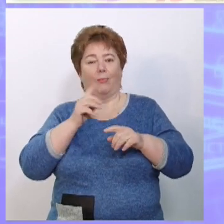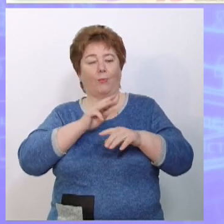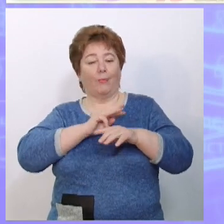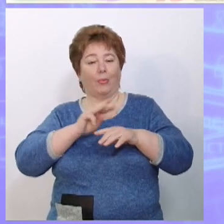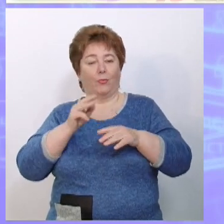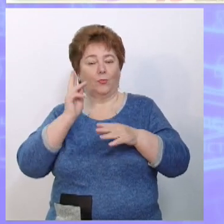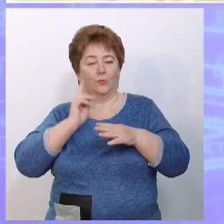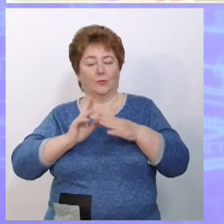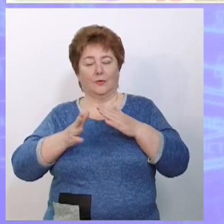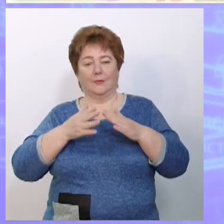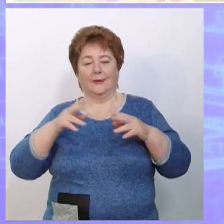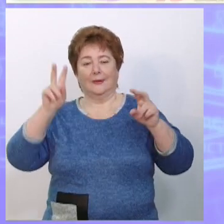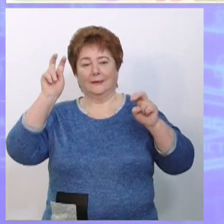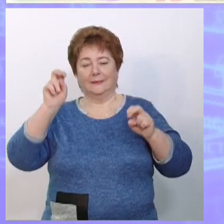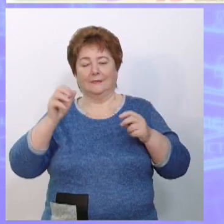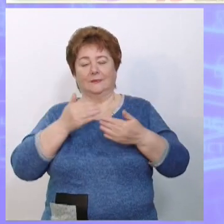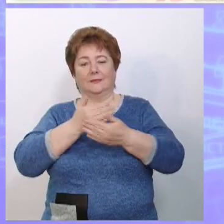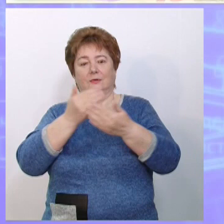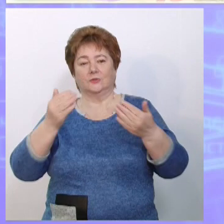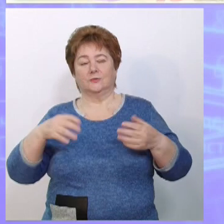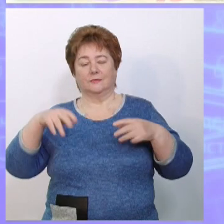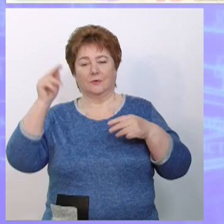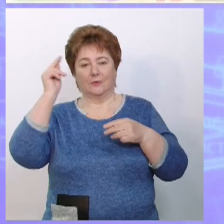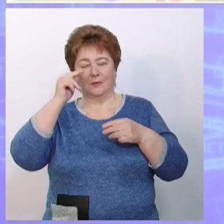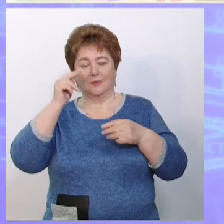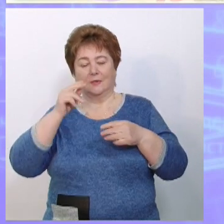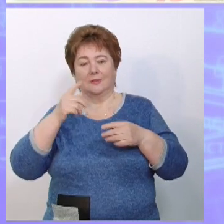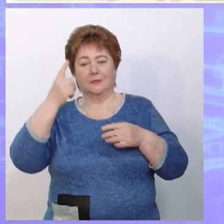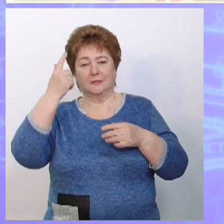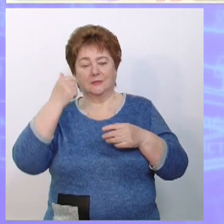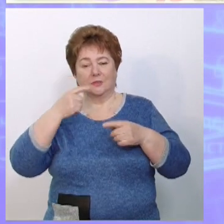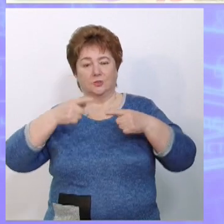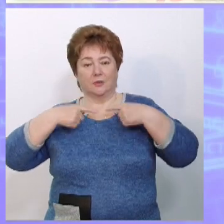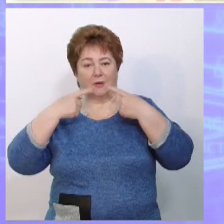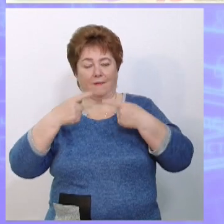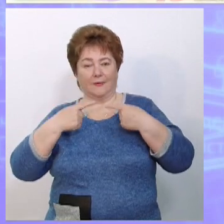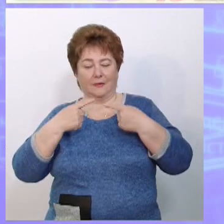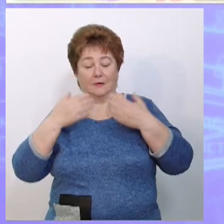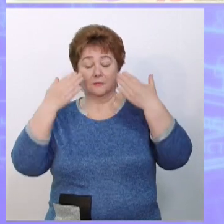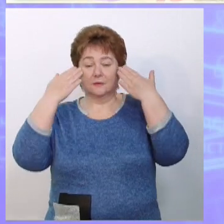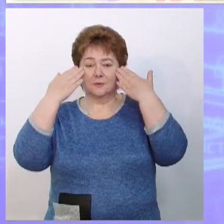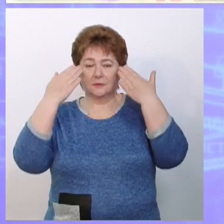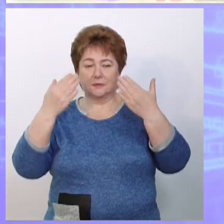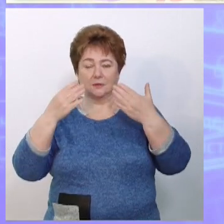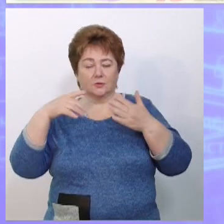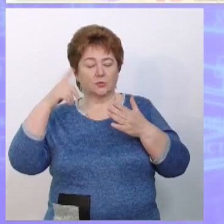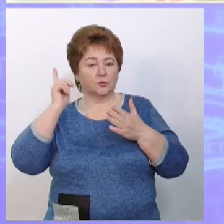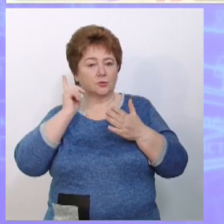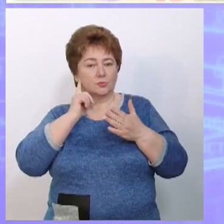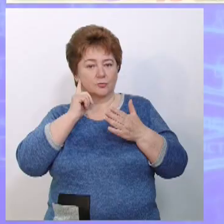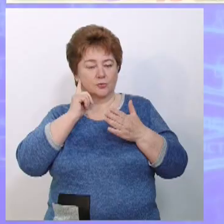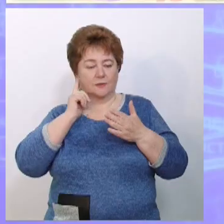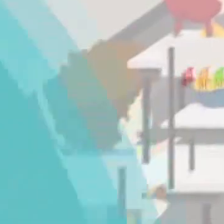теряем. Девиз нашего урока – знаешь – говори, не знаешь –